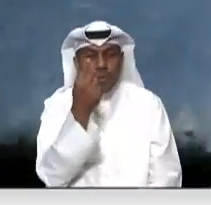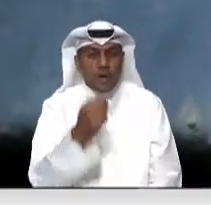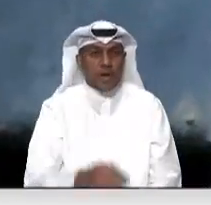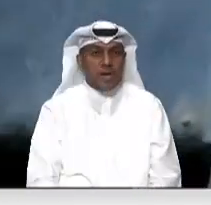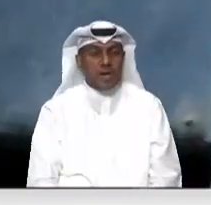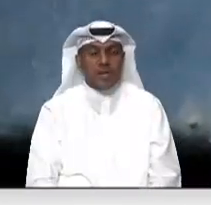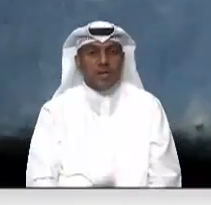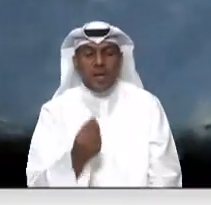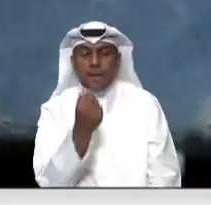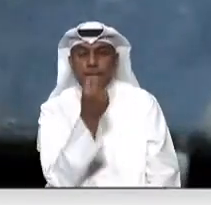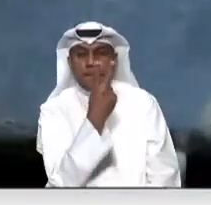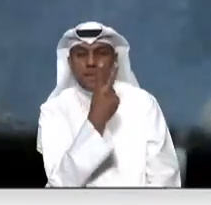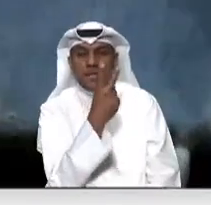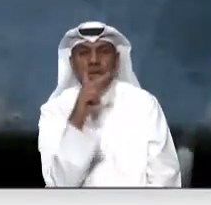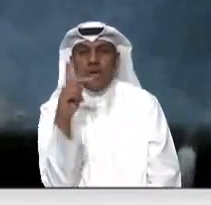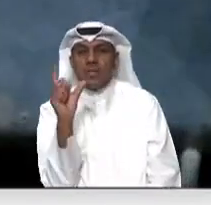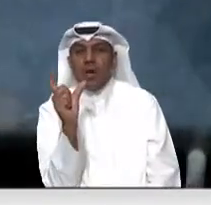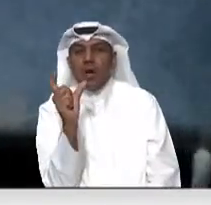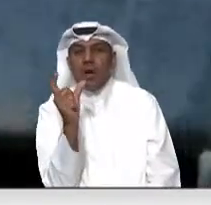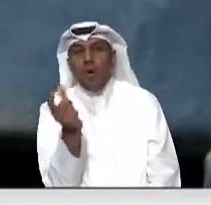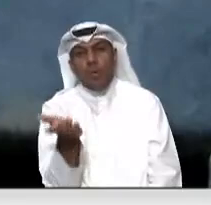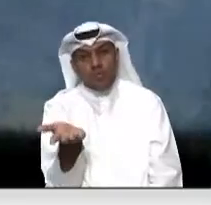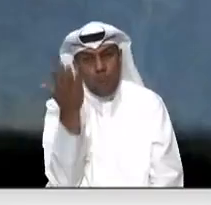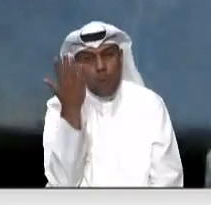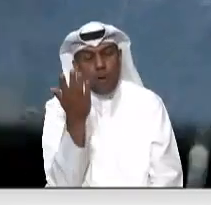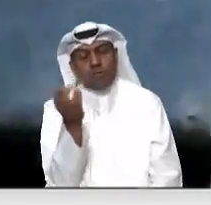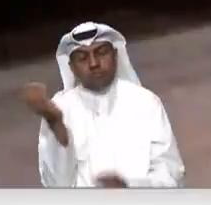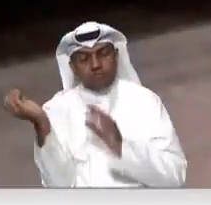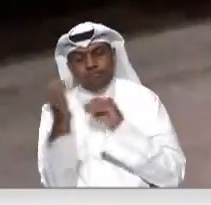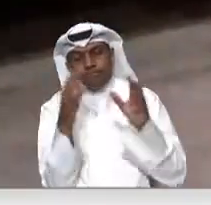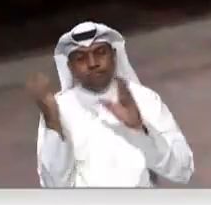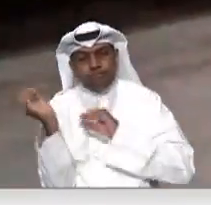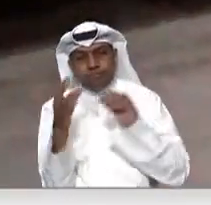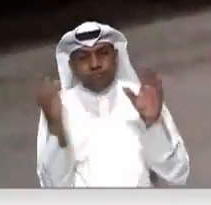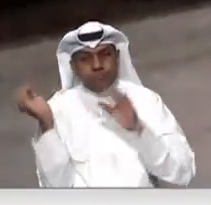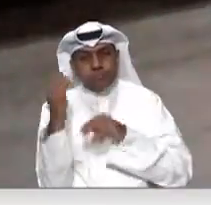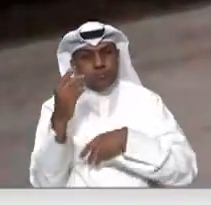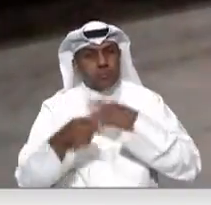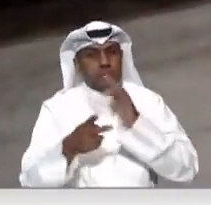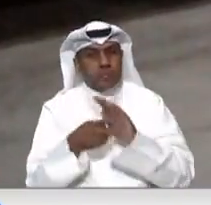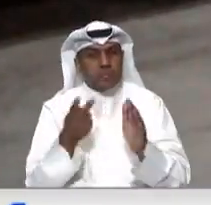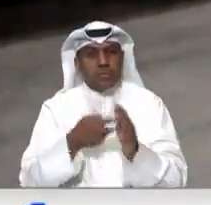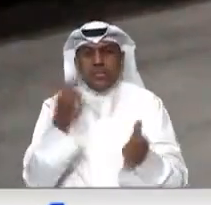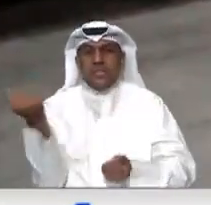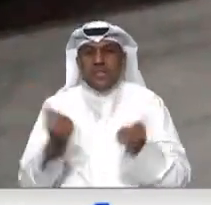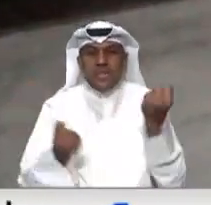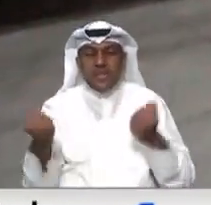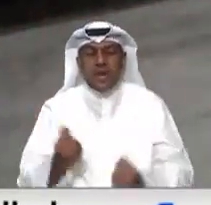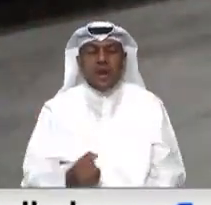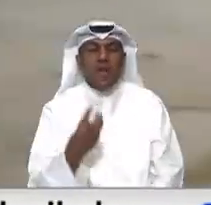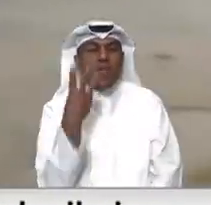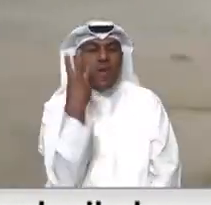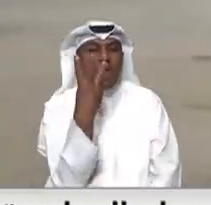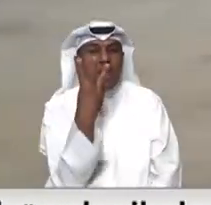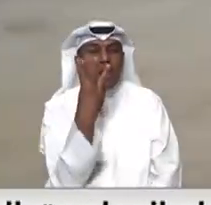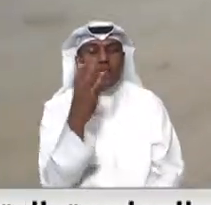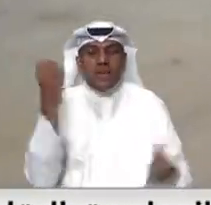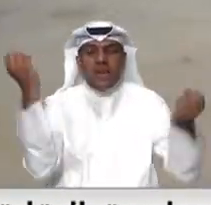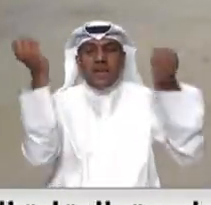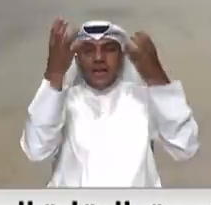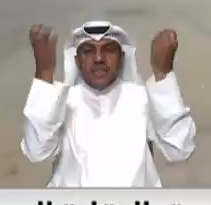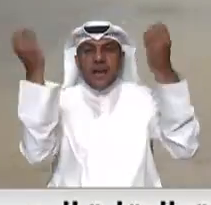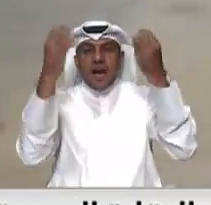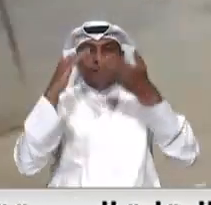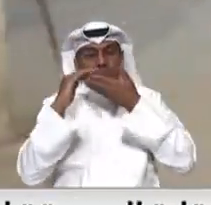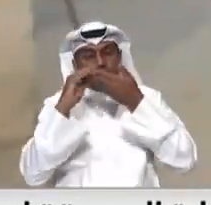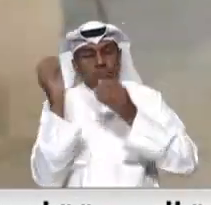من 200 طن من الأدوية والمساعدات العينية وثلاث سيارات إسعاف مقدمة من جمعية